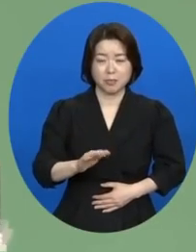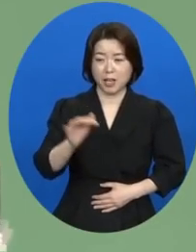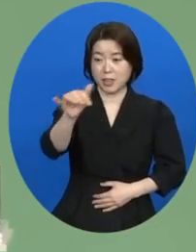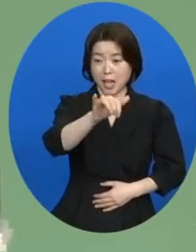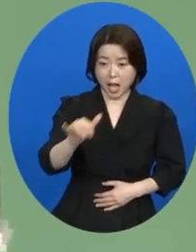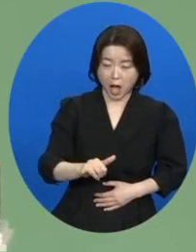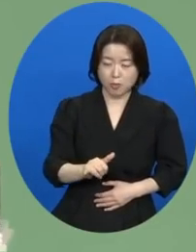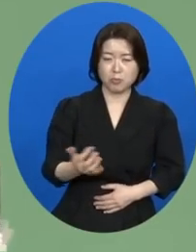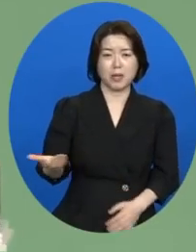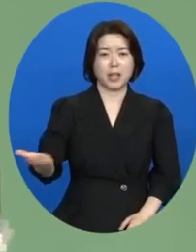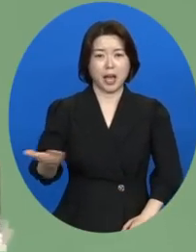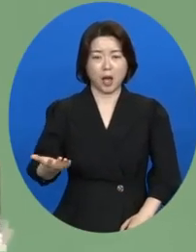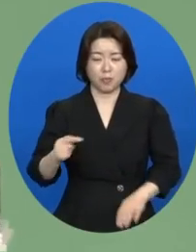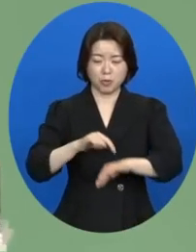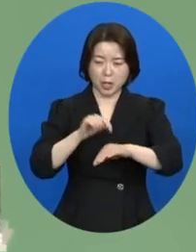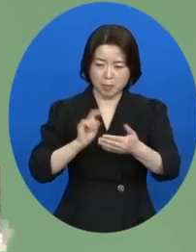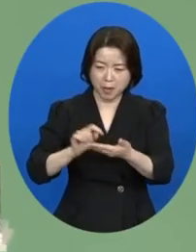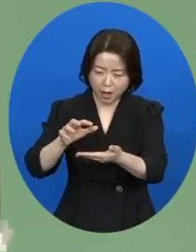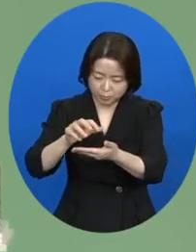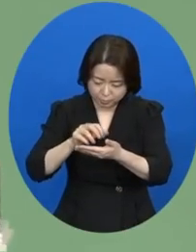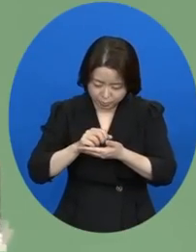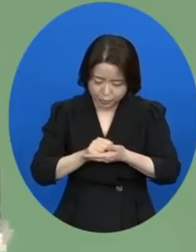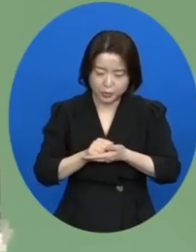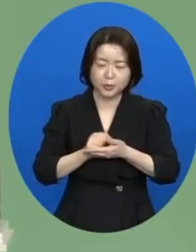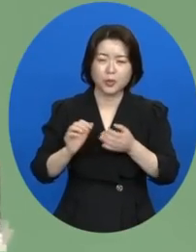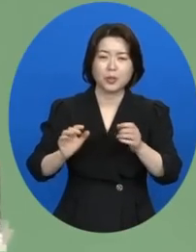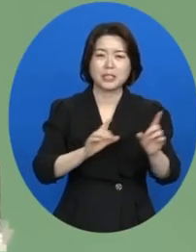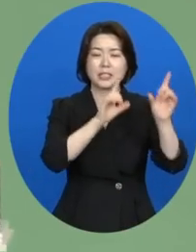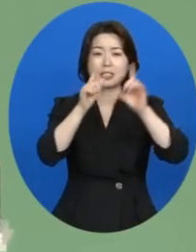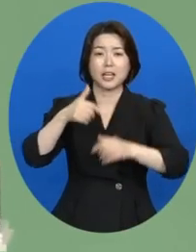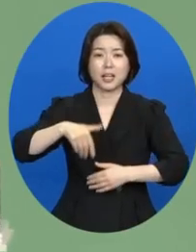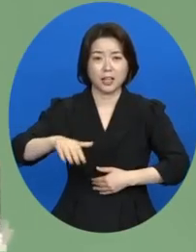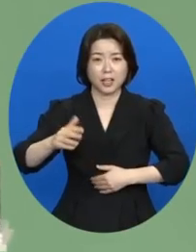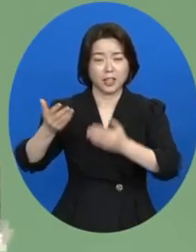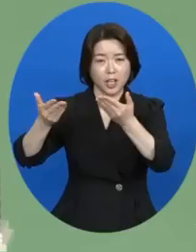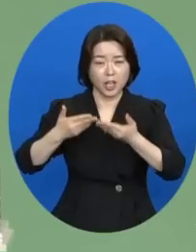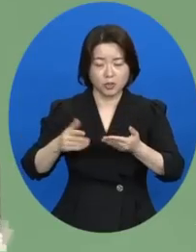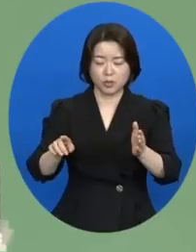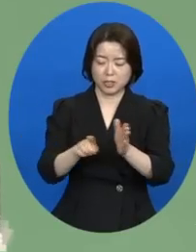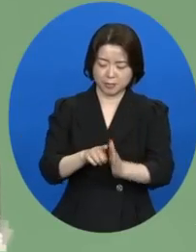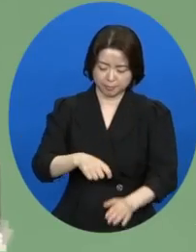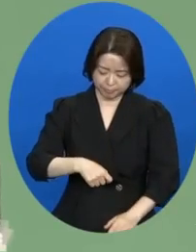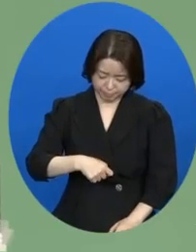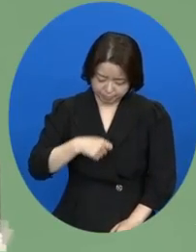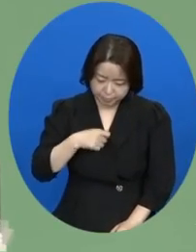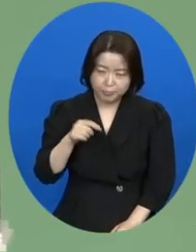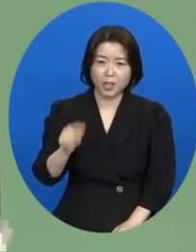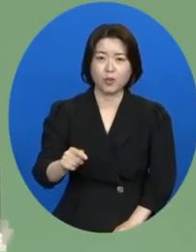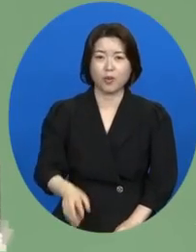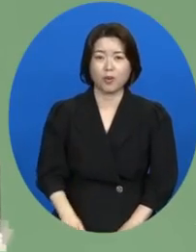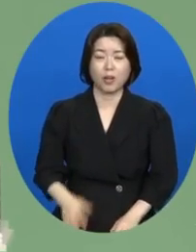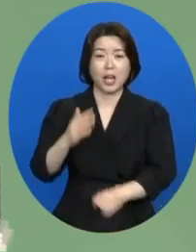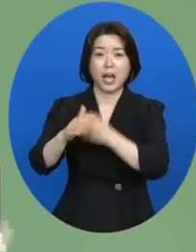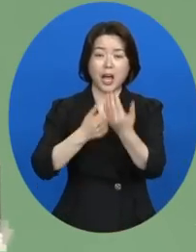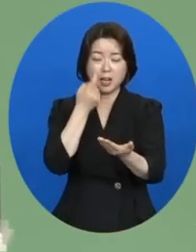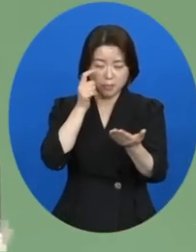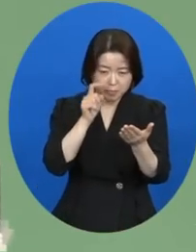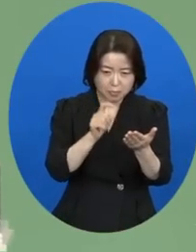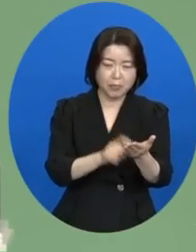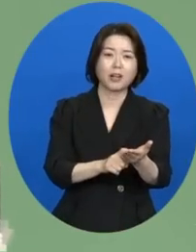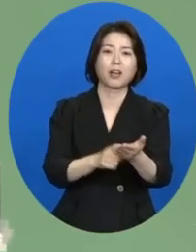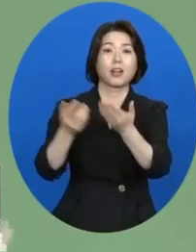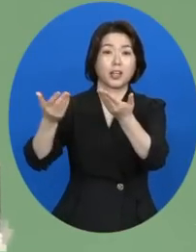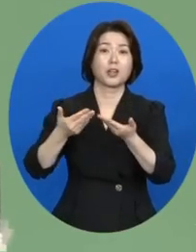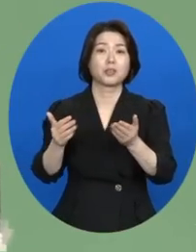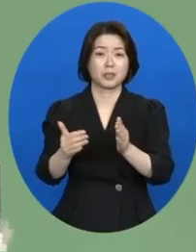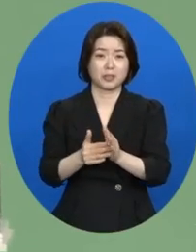한반도의 아픔을 마음에 품고 살아가게 하시는 신실하신 하느님을 발견하게